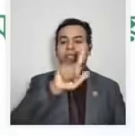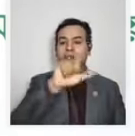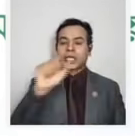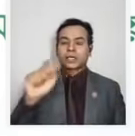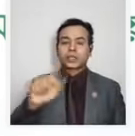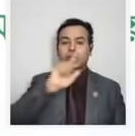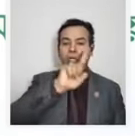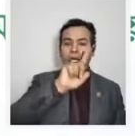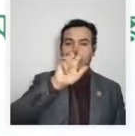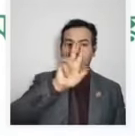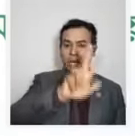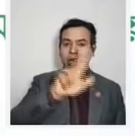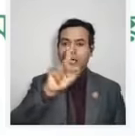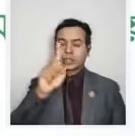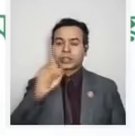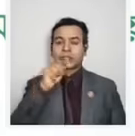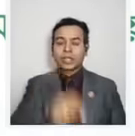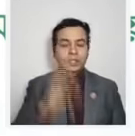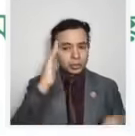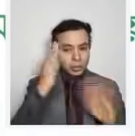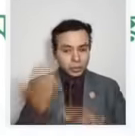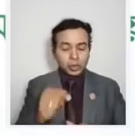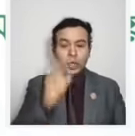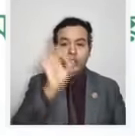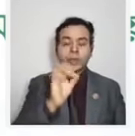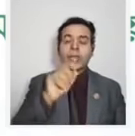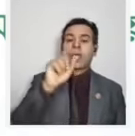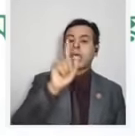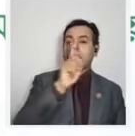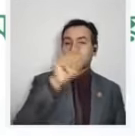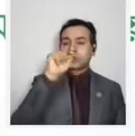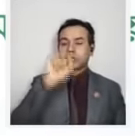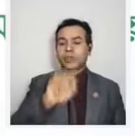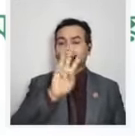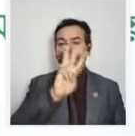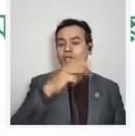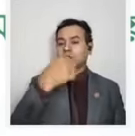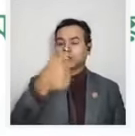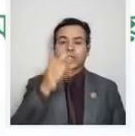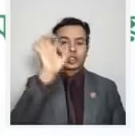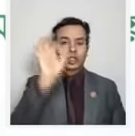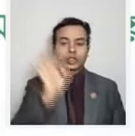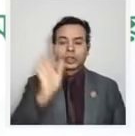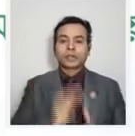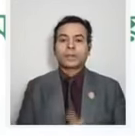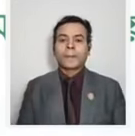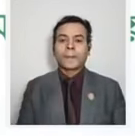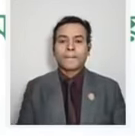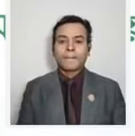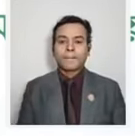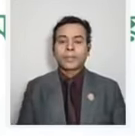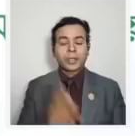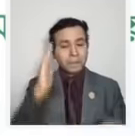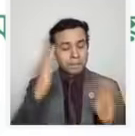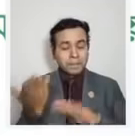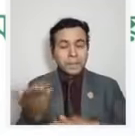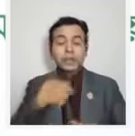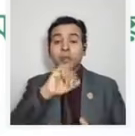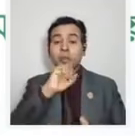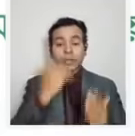গত 24 ঘন্টায় মৃত্যুবরণ করেছেন 35 জন, এ পর্যন্ত 781 জন, শনাক্ত বিবেচনায় মৃত্যুর হার